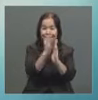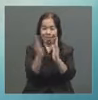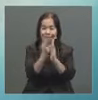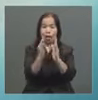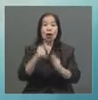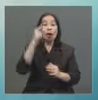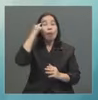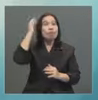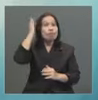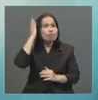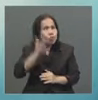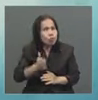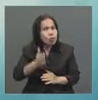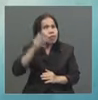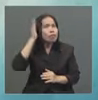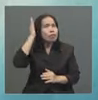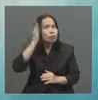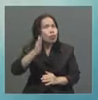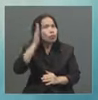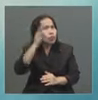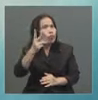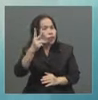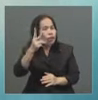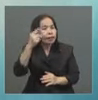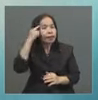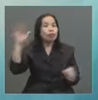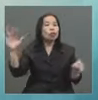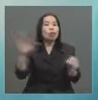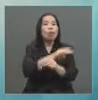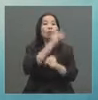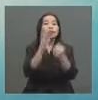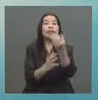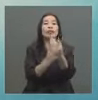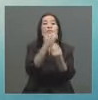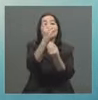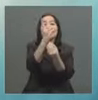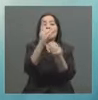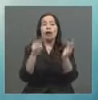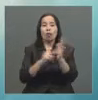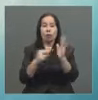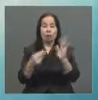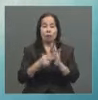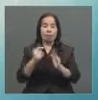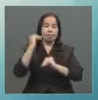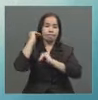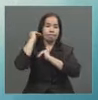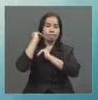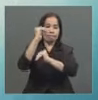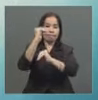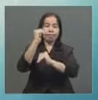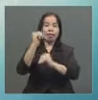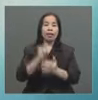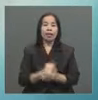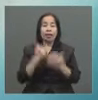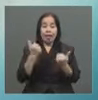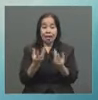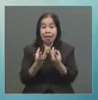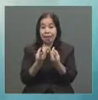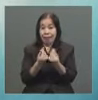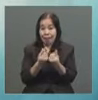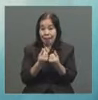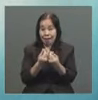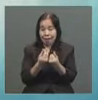พรุ่งนี้มะรืนนี้ถึงจะครบสัปดาห์เนี่ยก็จะต้องเป็นเท่ากับว่าเป็นมาตรการตัวเลขที่จะเกิดขึ้น